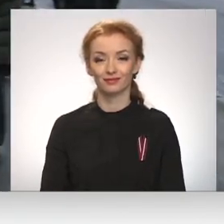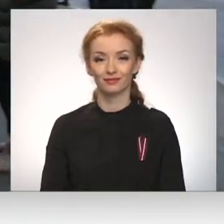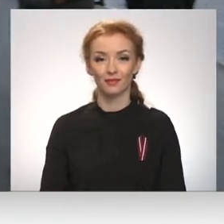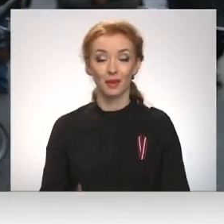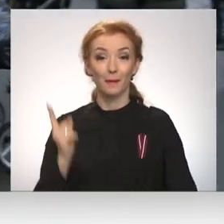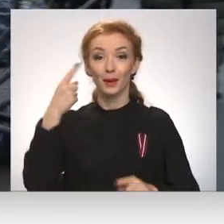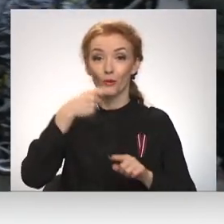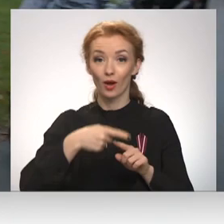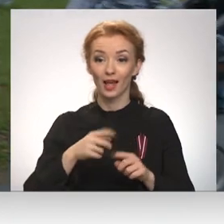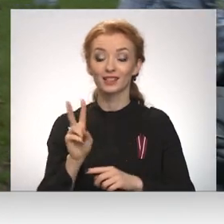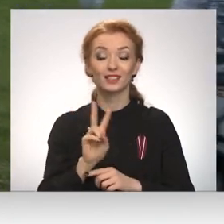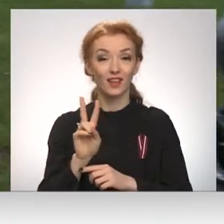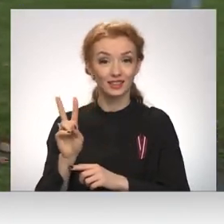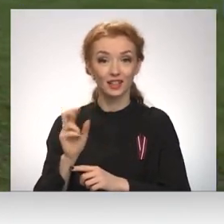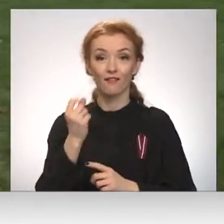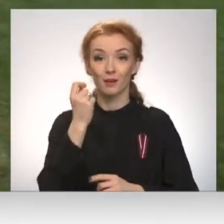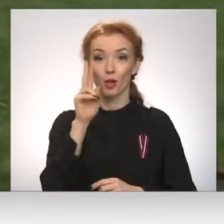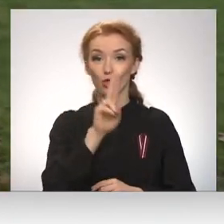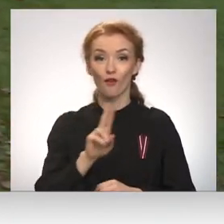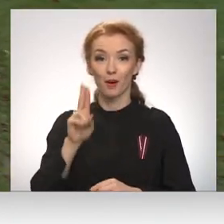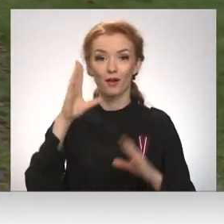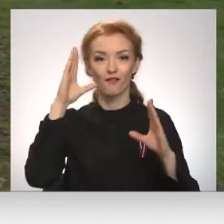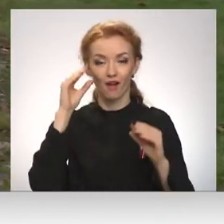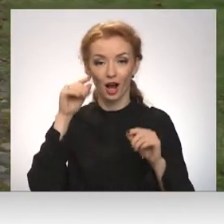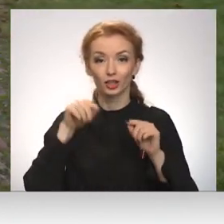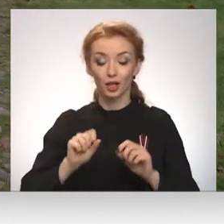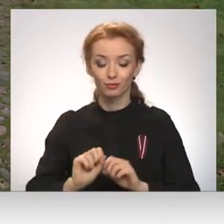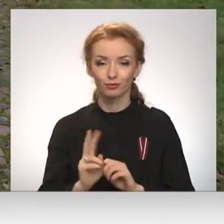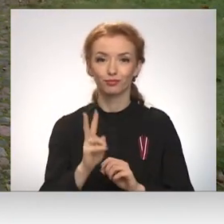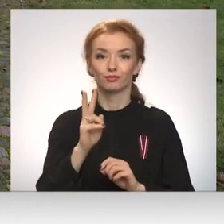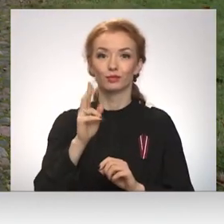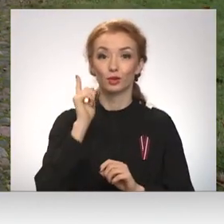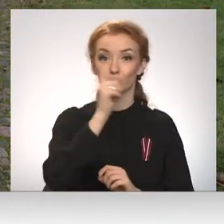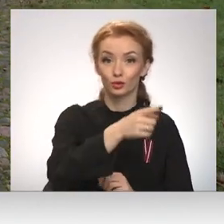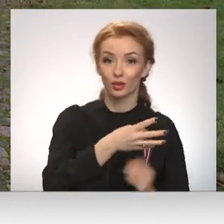Pirmo reizi svecītas 11. novembra vakarā šeit iemirdzējās